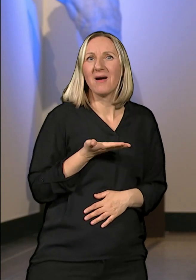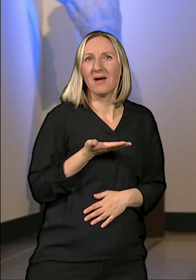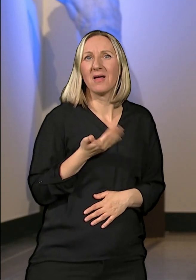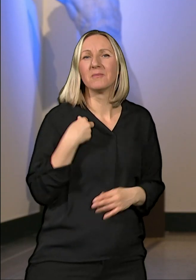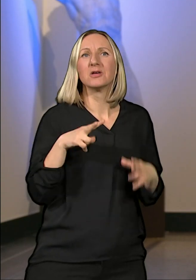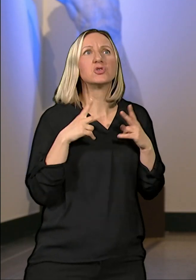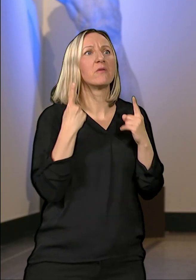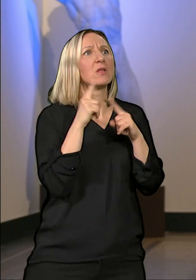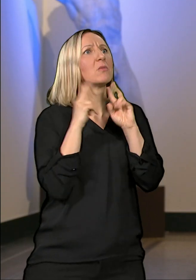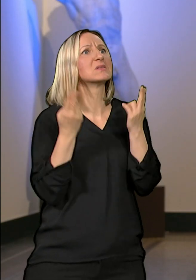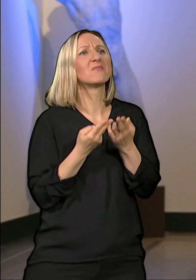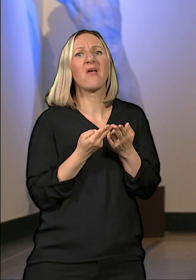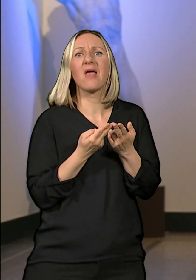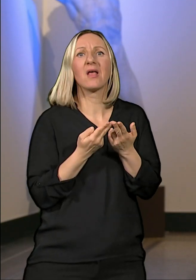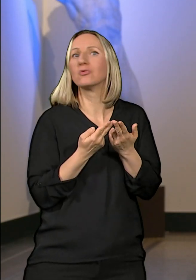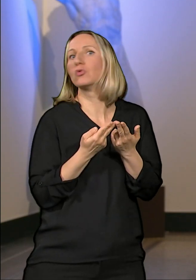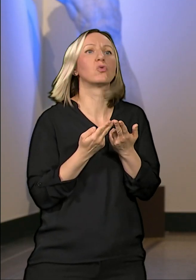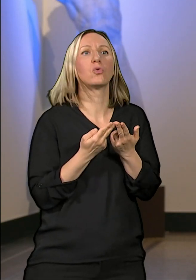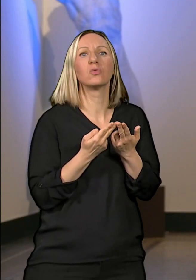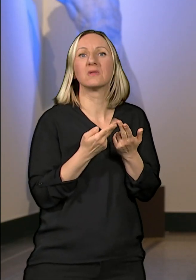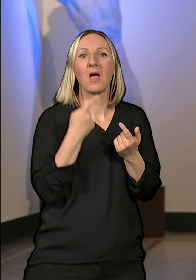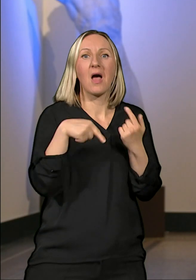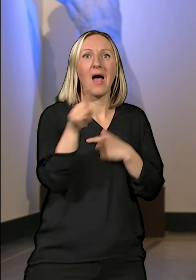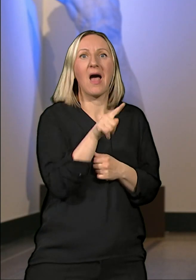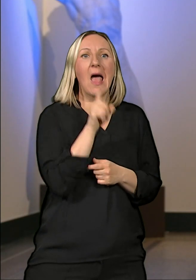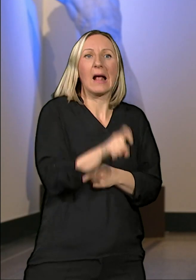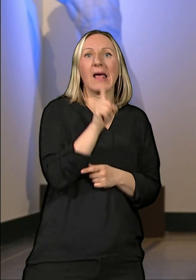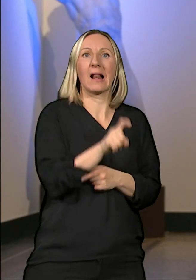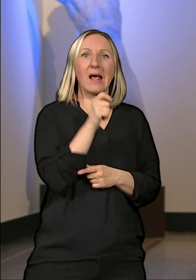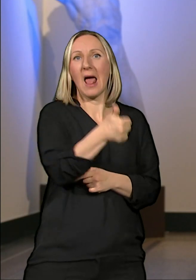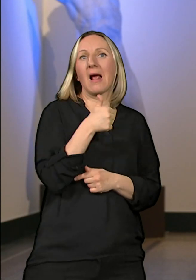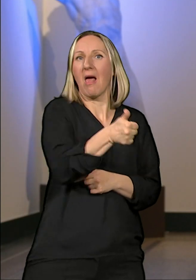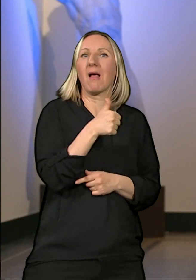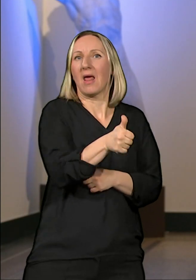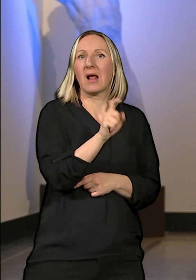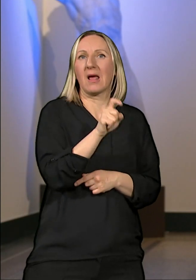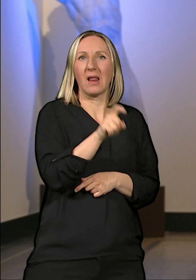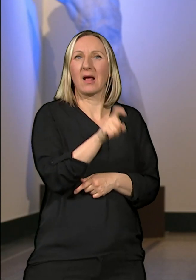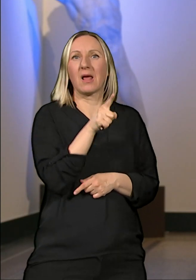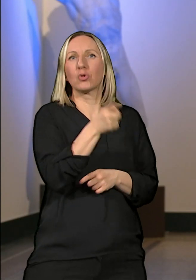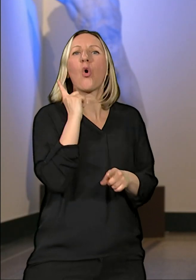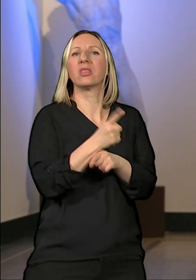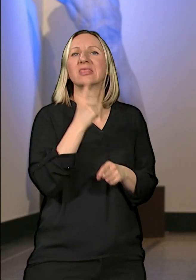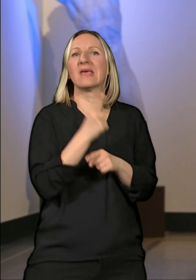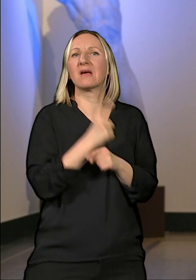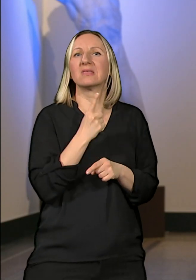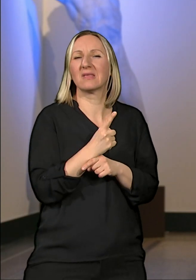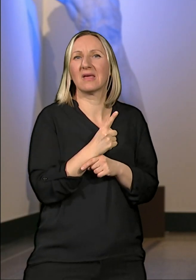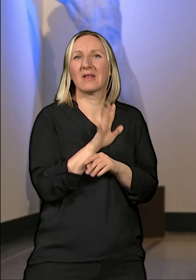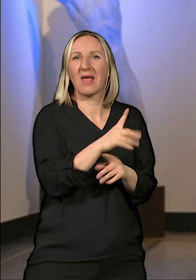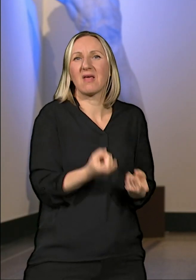Živimo u jednom svetu u kome je senzacionalizam i clickbait diktira jedan